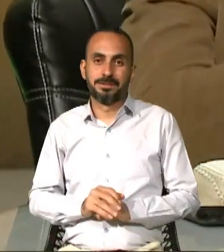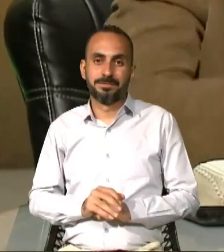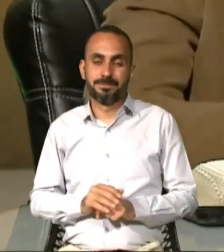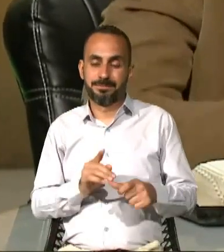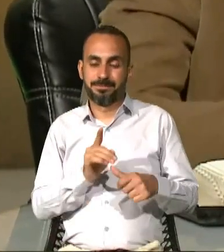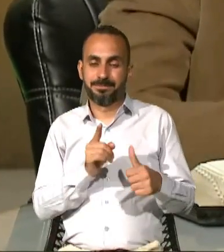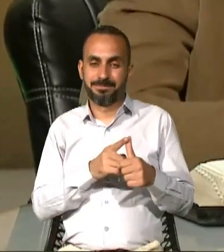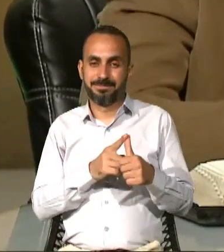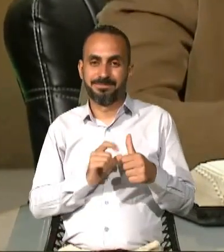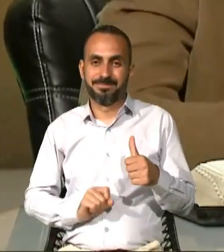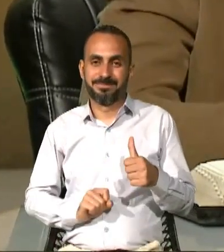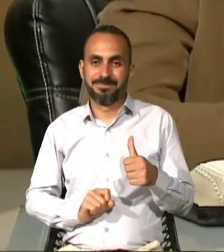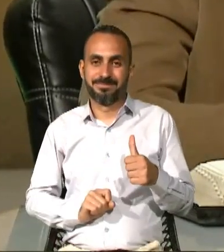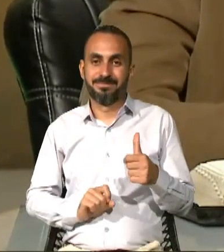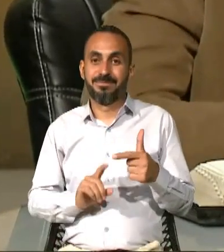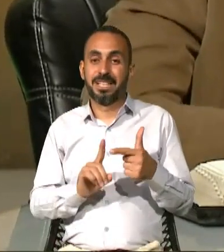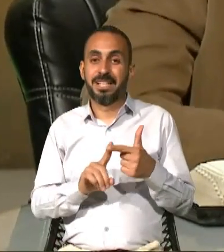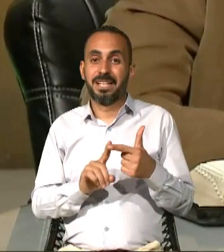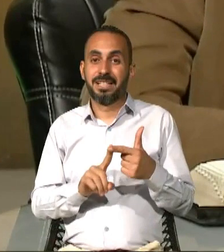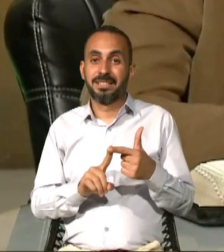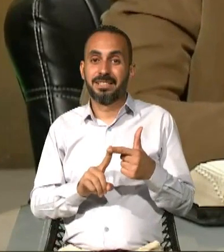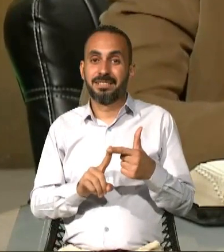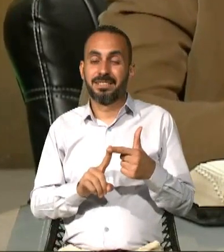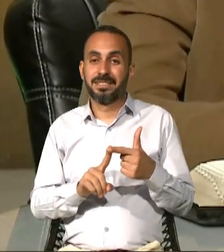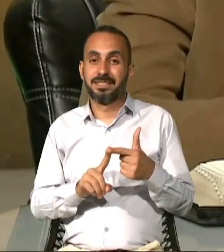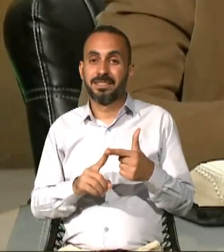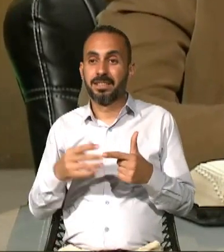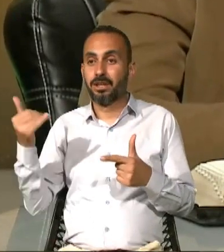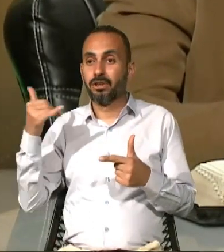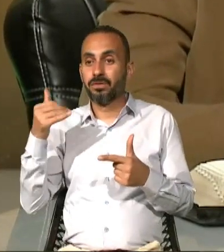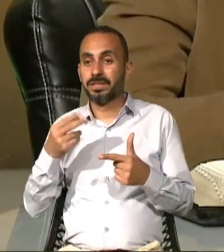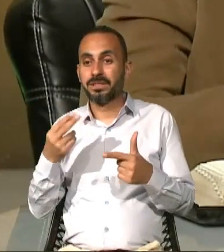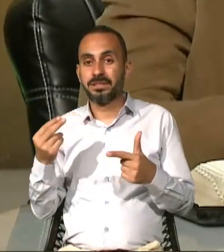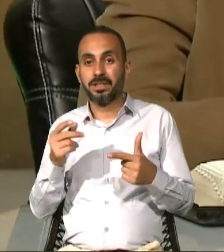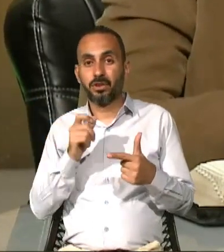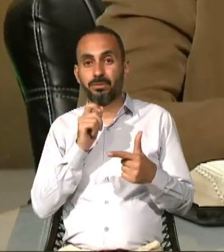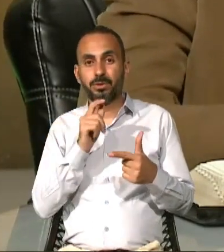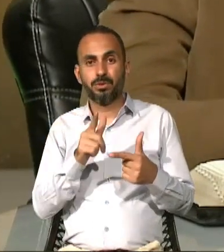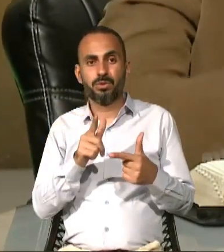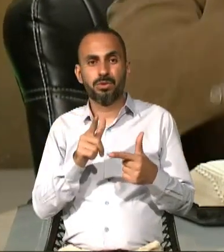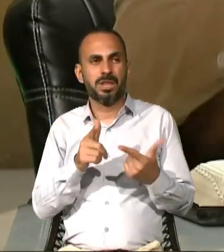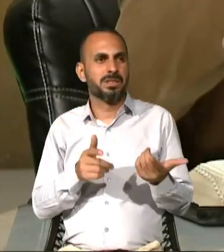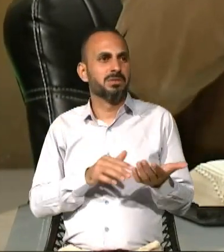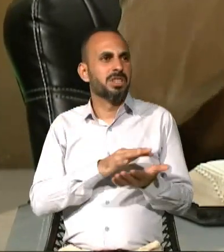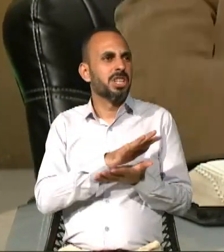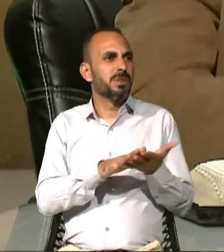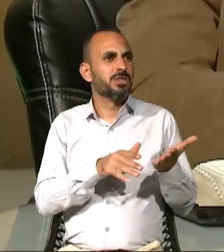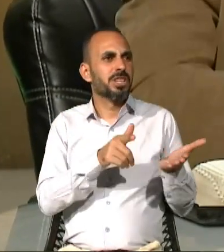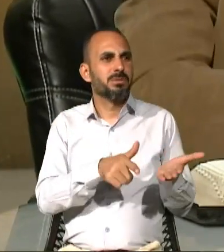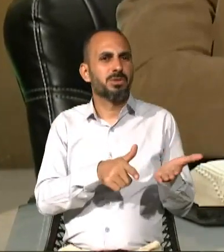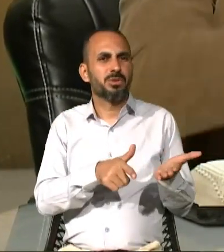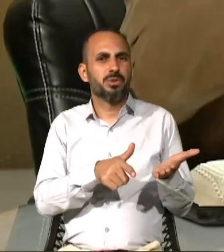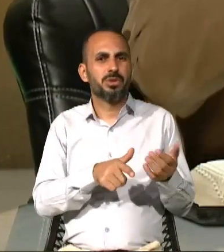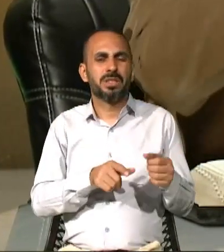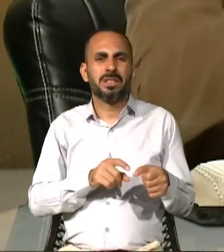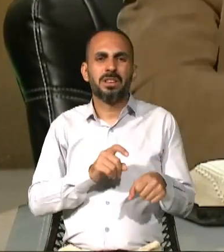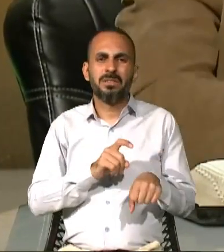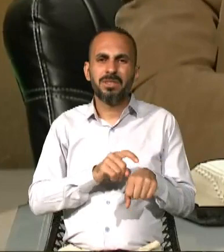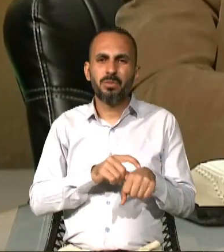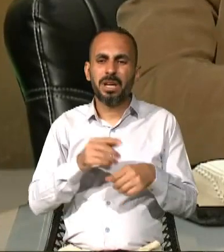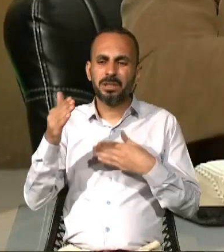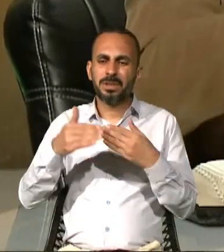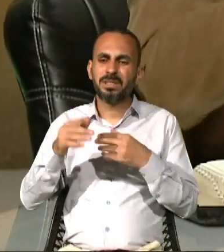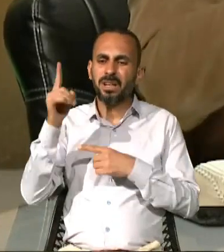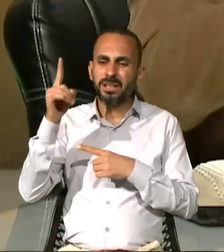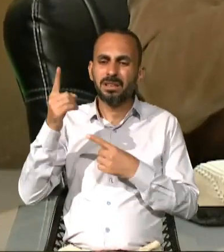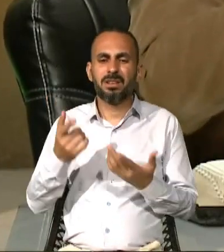الناس يعني التليفونات جايه على فكره انه الناس عماله تقول انه الاحداث بتقول لنا في وقت المجيء الرب او ده وقت